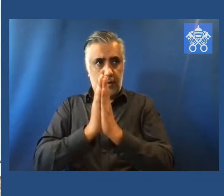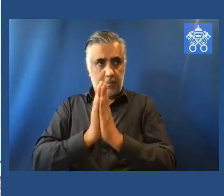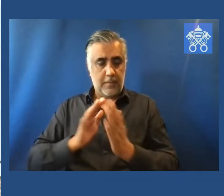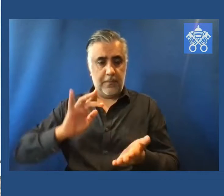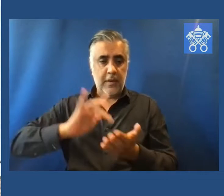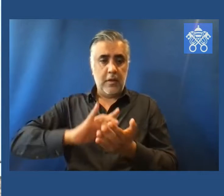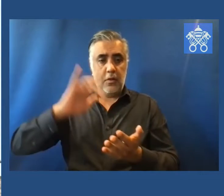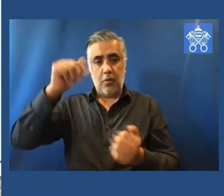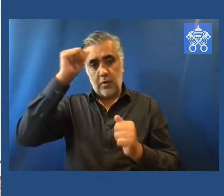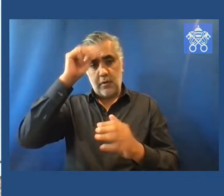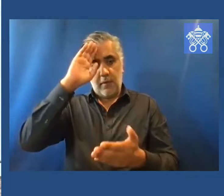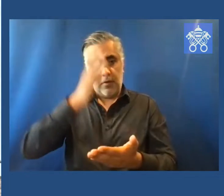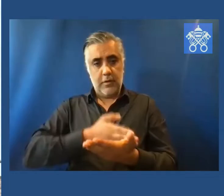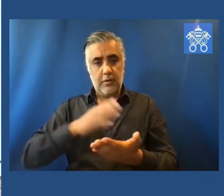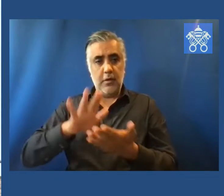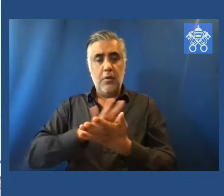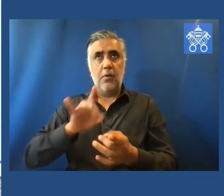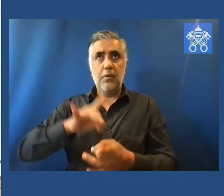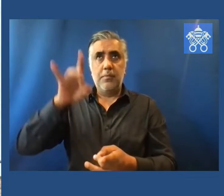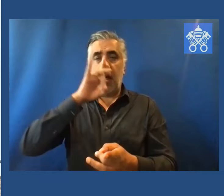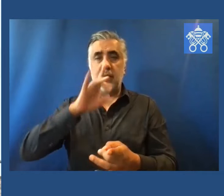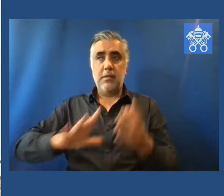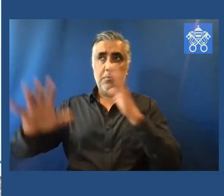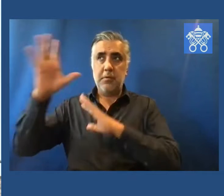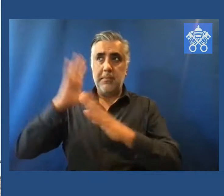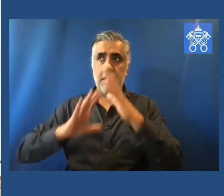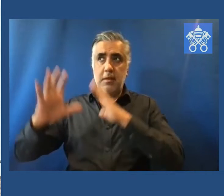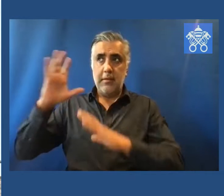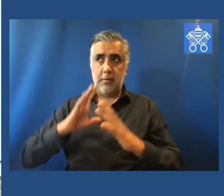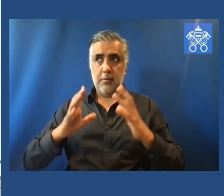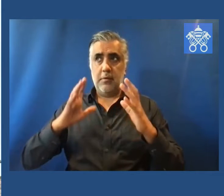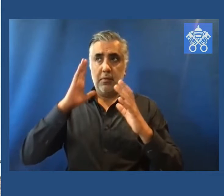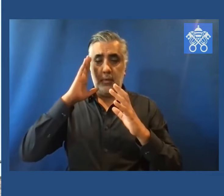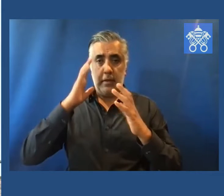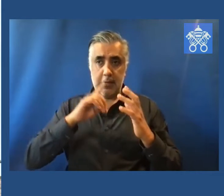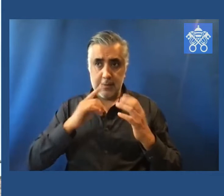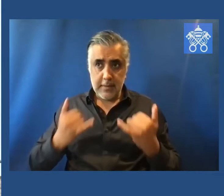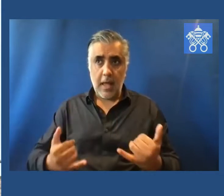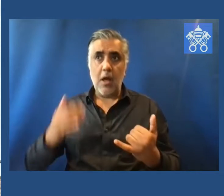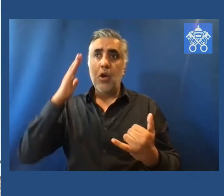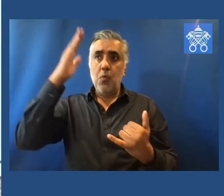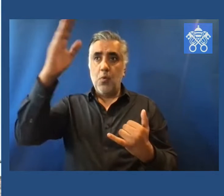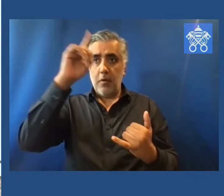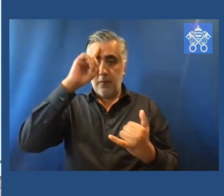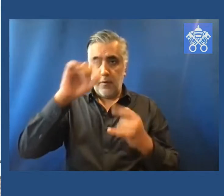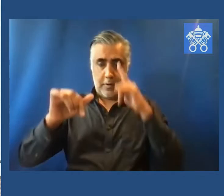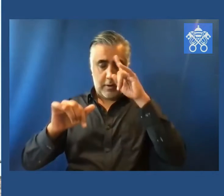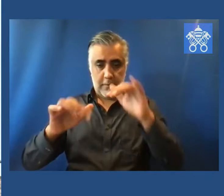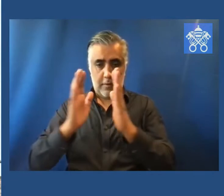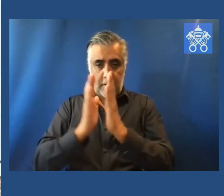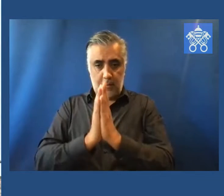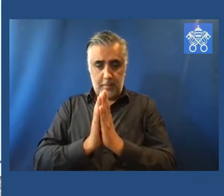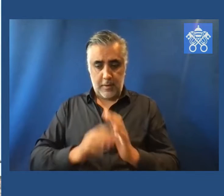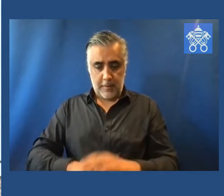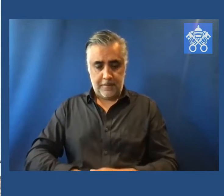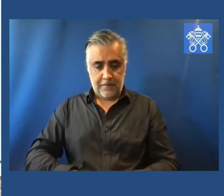in saecula saeculorum. Amen. Gloria Patri et Filio et Spiritui Sancto. Sicut erat in principio et nunc et